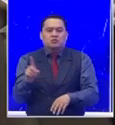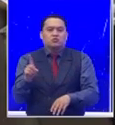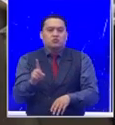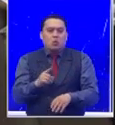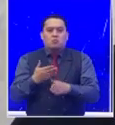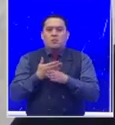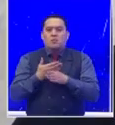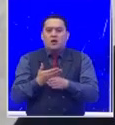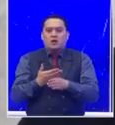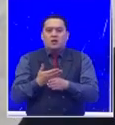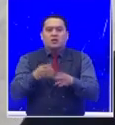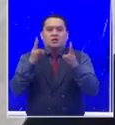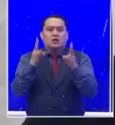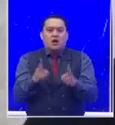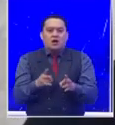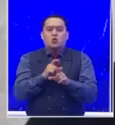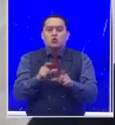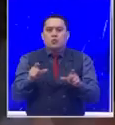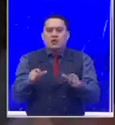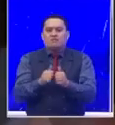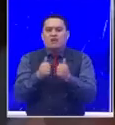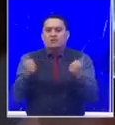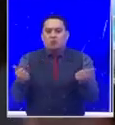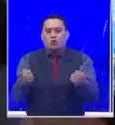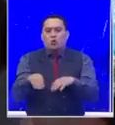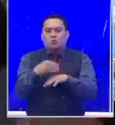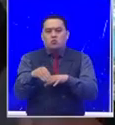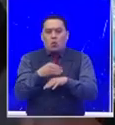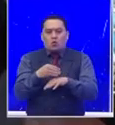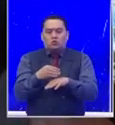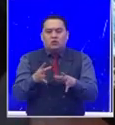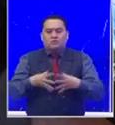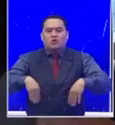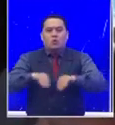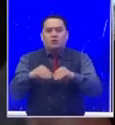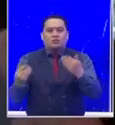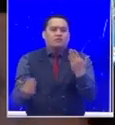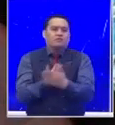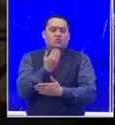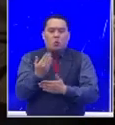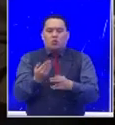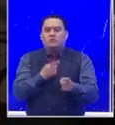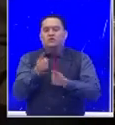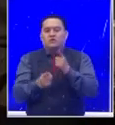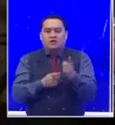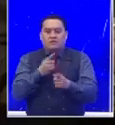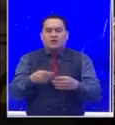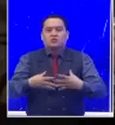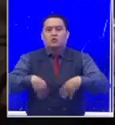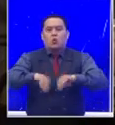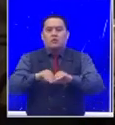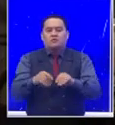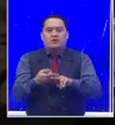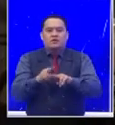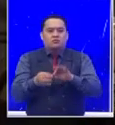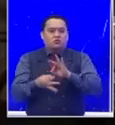несчастье помогло. На момент трагедии Людмила была в разводе с мужем, однако горе сплотило пару и вновь зажгло любовь в их сердцах. Он был со мною в